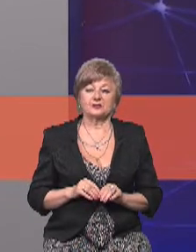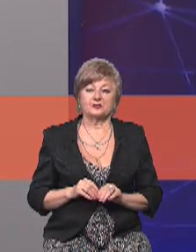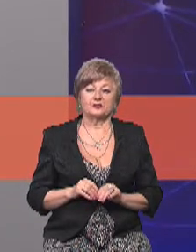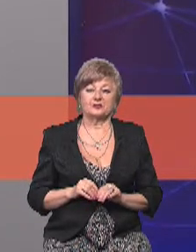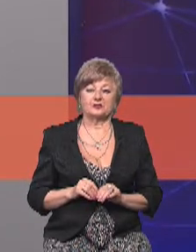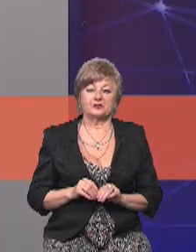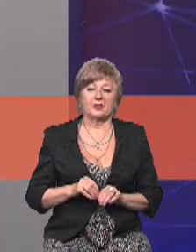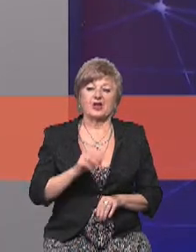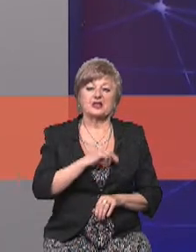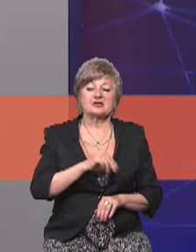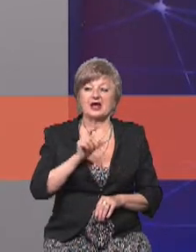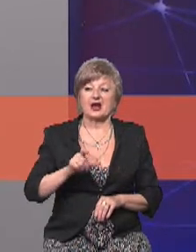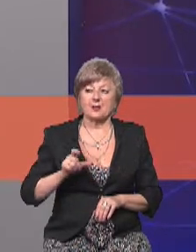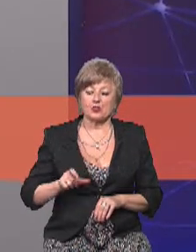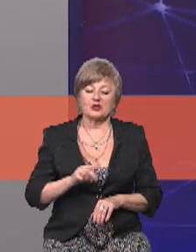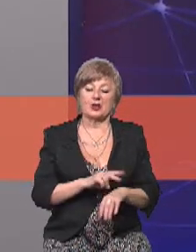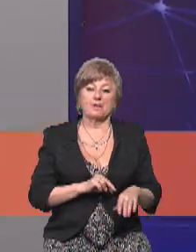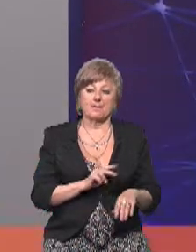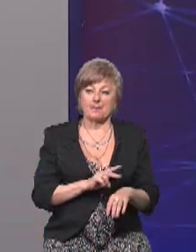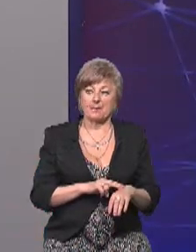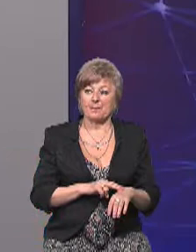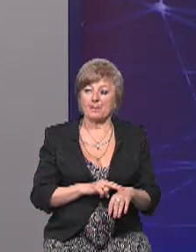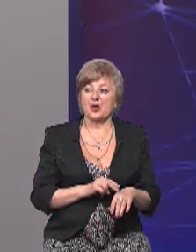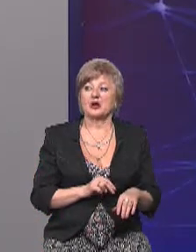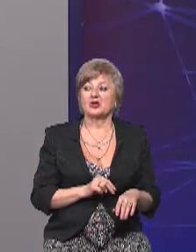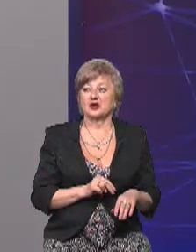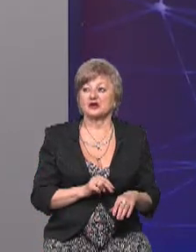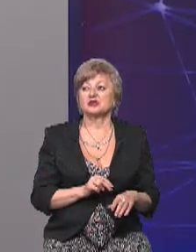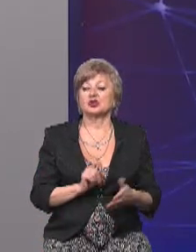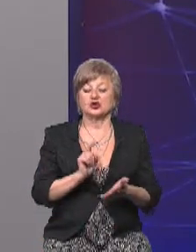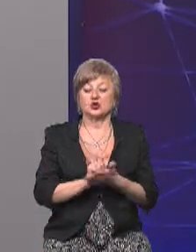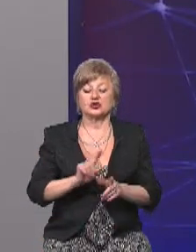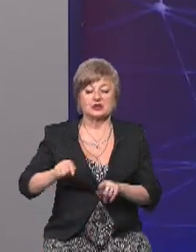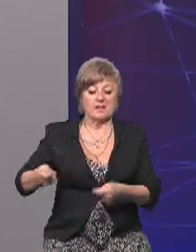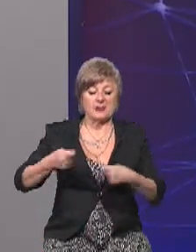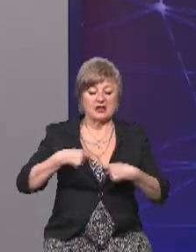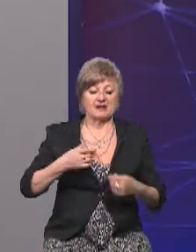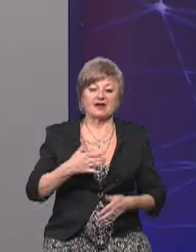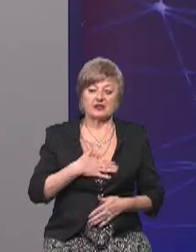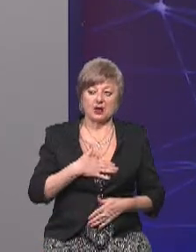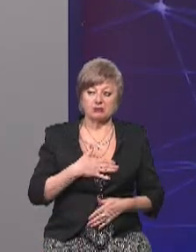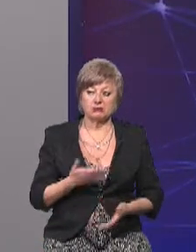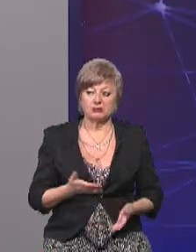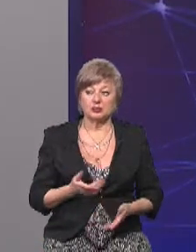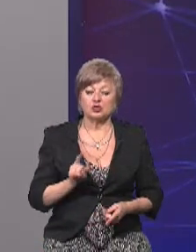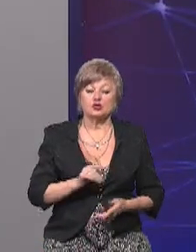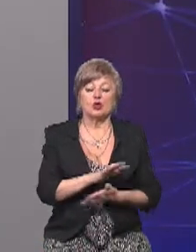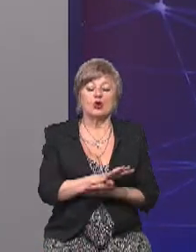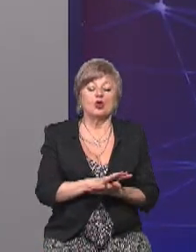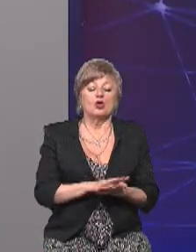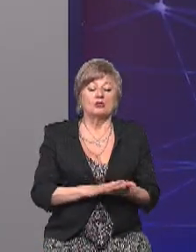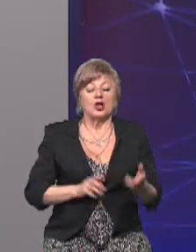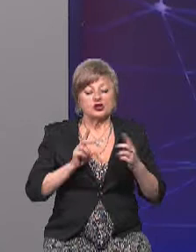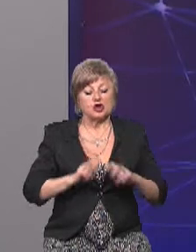з співробітниками патрульної поліції, вони повинні передавати нам для подальшого теж